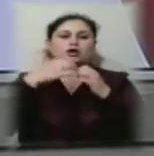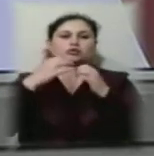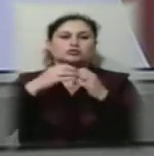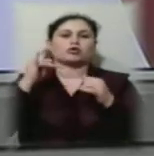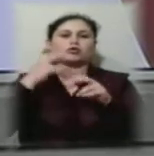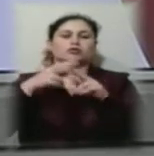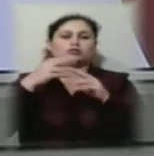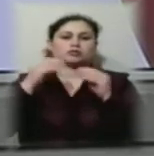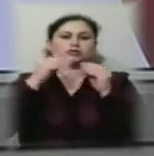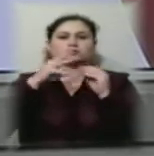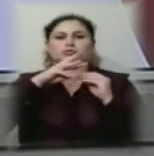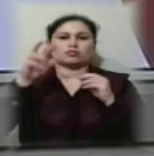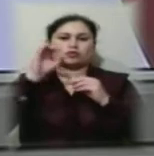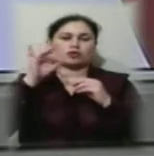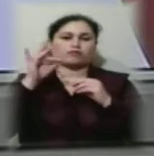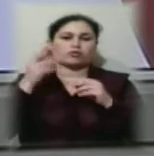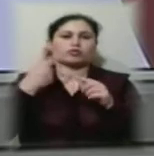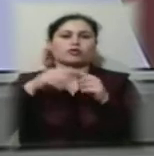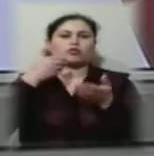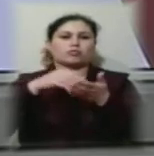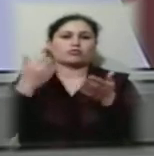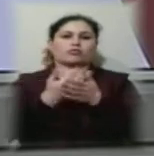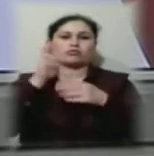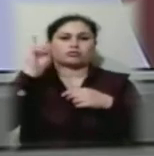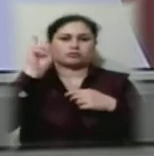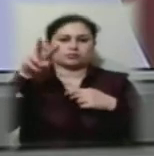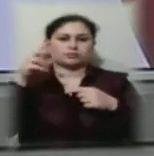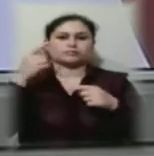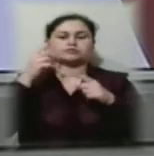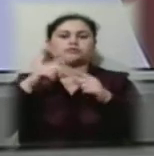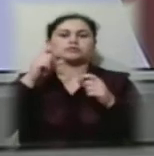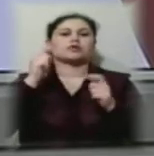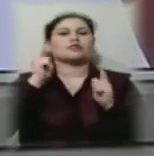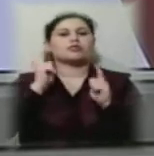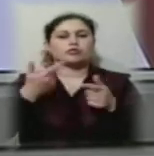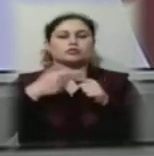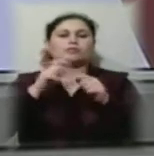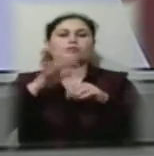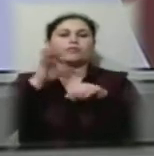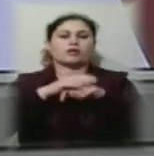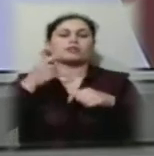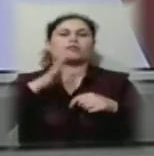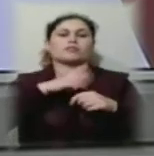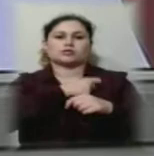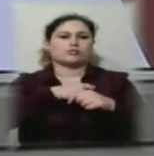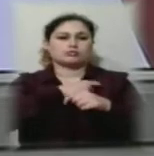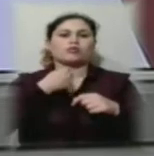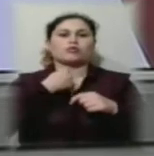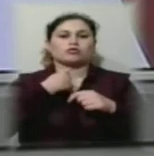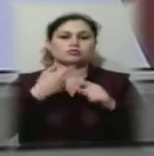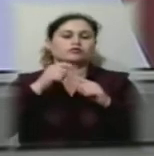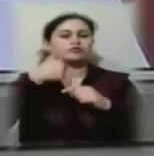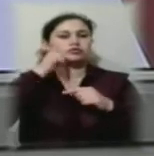мільйонів євро на закупівлю нових тролейбусів. За погодження кредиту з банком проголосували депутати на очарашній сесії